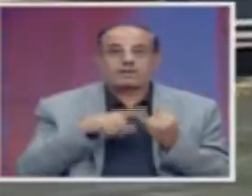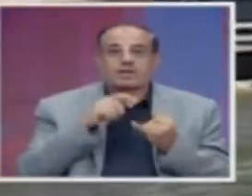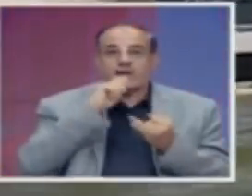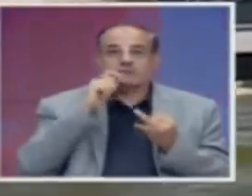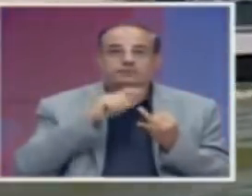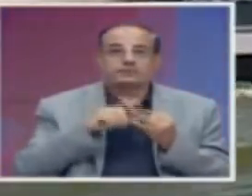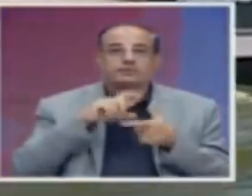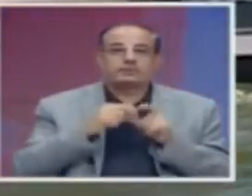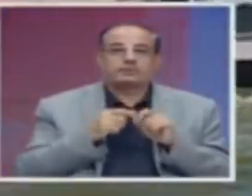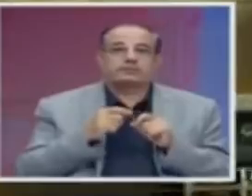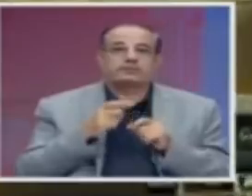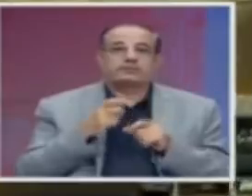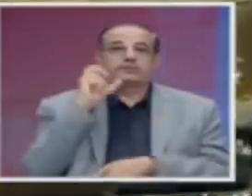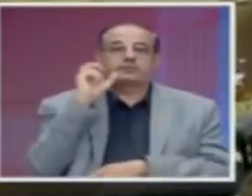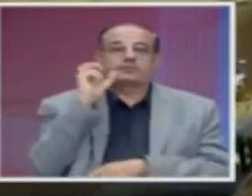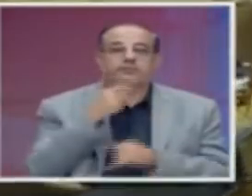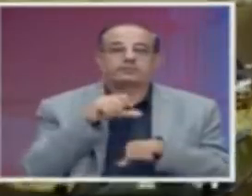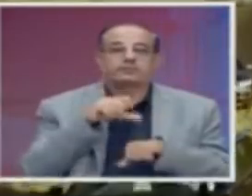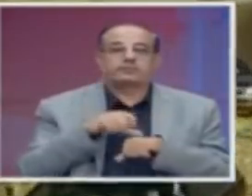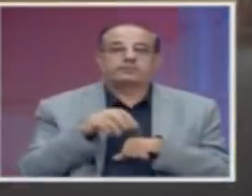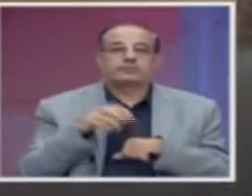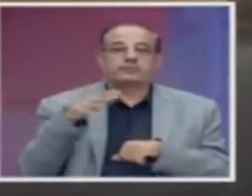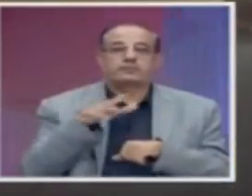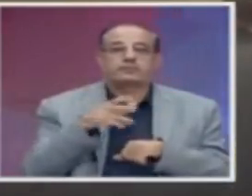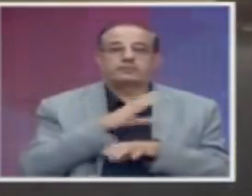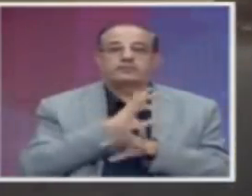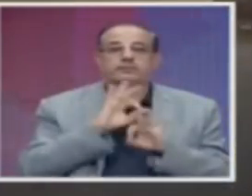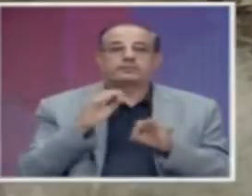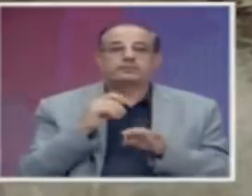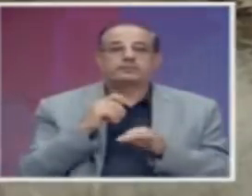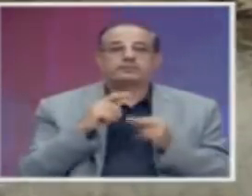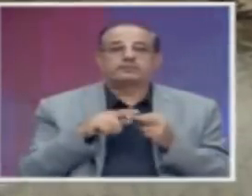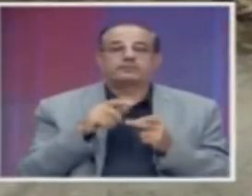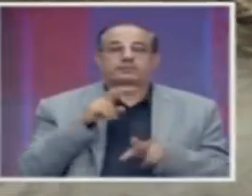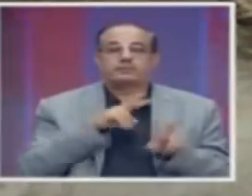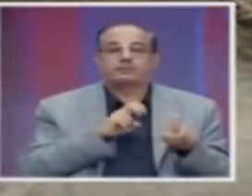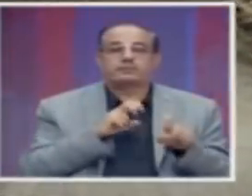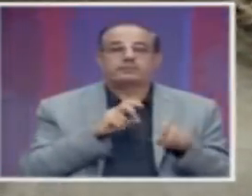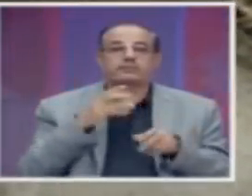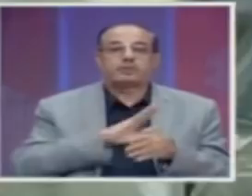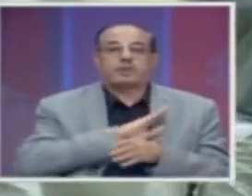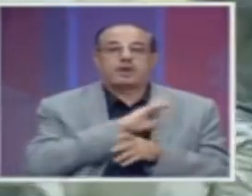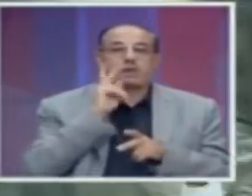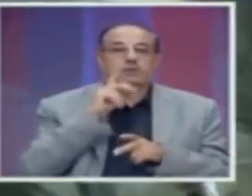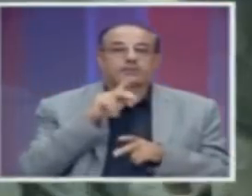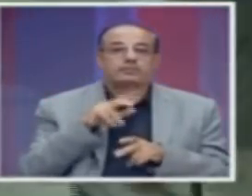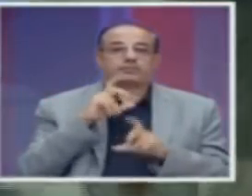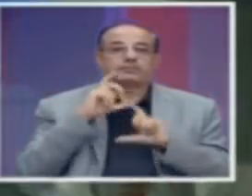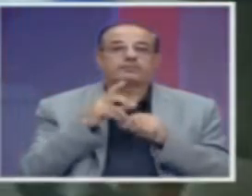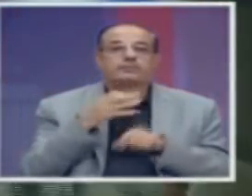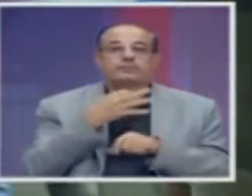دمياط وبورسعيد والدقهلية، ومنطقة السحر والجمال بنطاق محافظتي الشرقية والإسماعيلية، تم